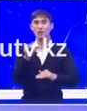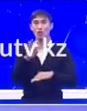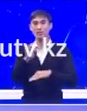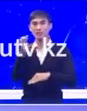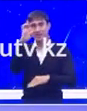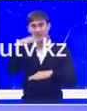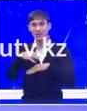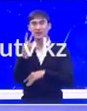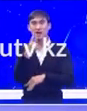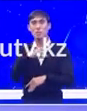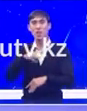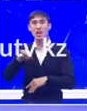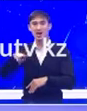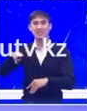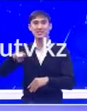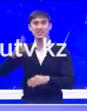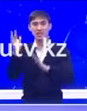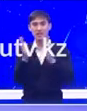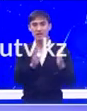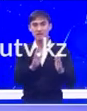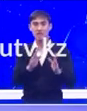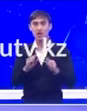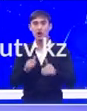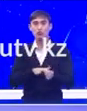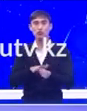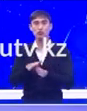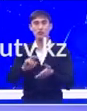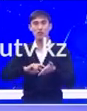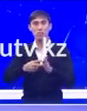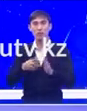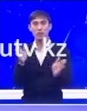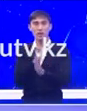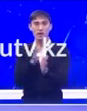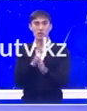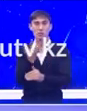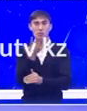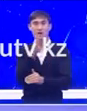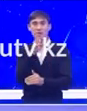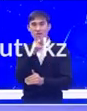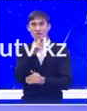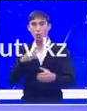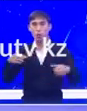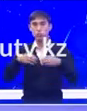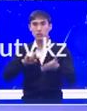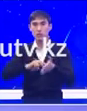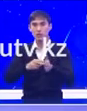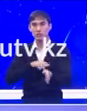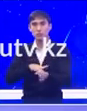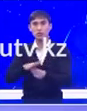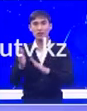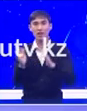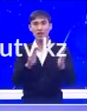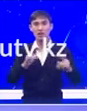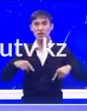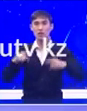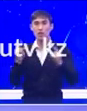2 миллиарда деревьев для осуществления эко-проект и утверждены пятилетние комплексные планы воспроизводство лесов и лесоразведение